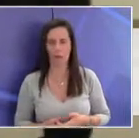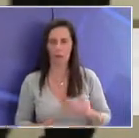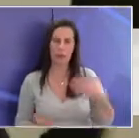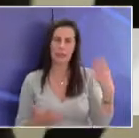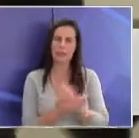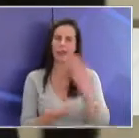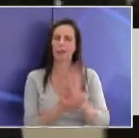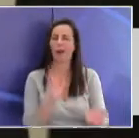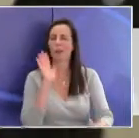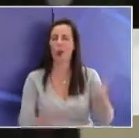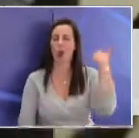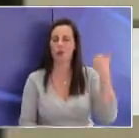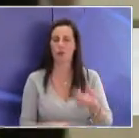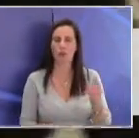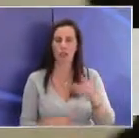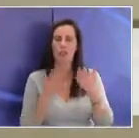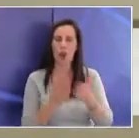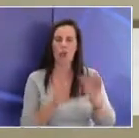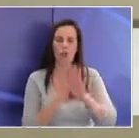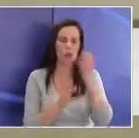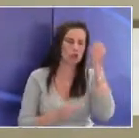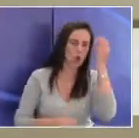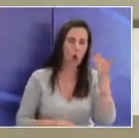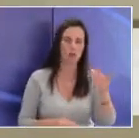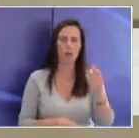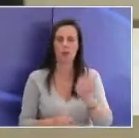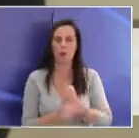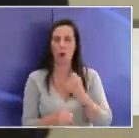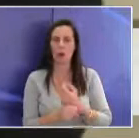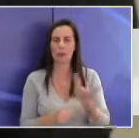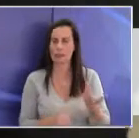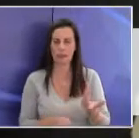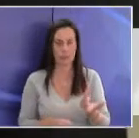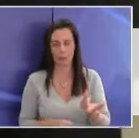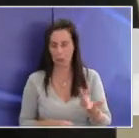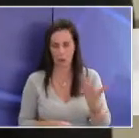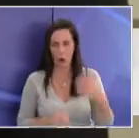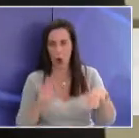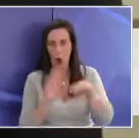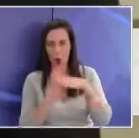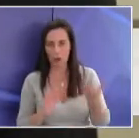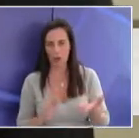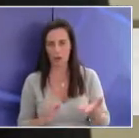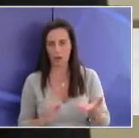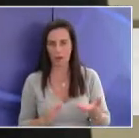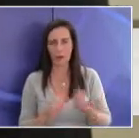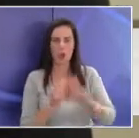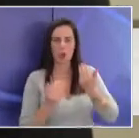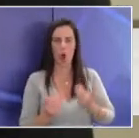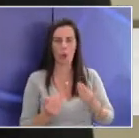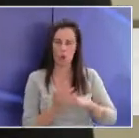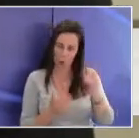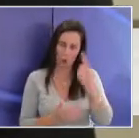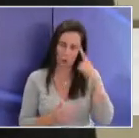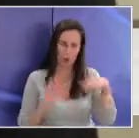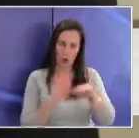הזה מראש. אוקיי, חבר... ולא יעזרו כל מיני שטיות שהם מעבירים איזה חוק בטרומית, כשכולם